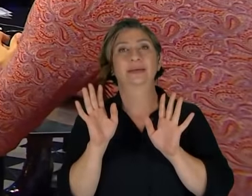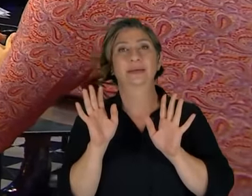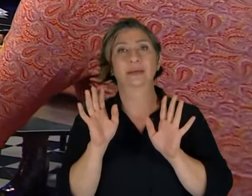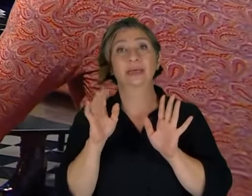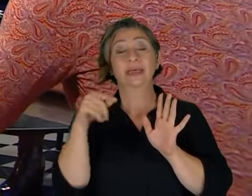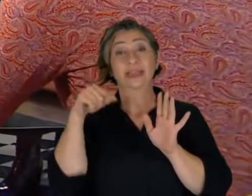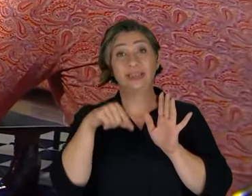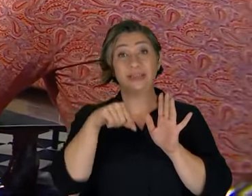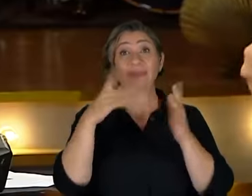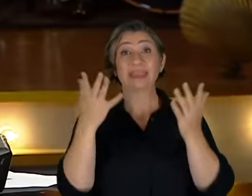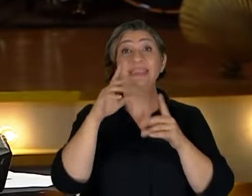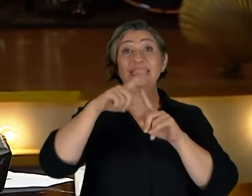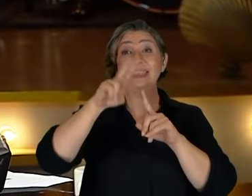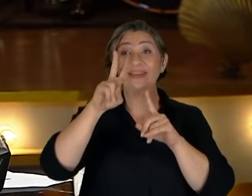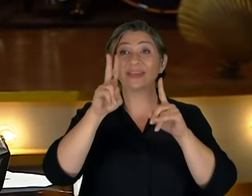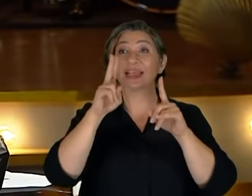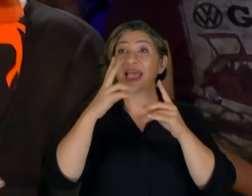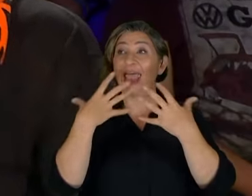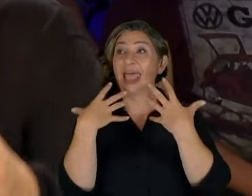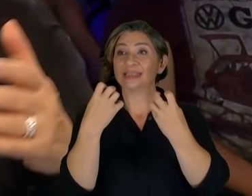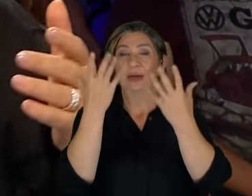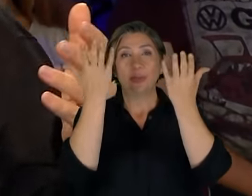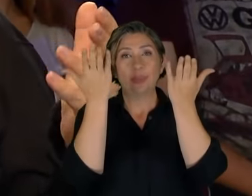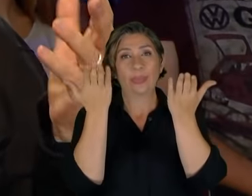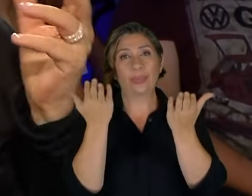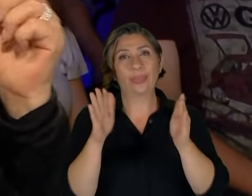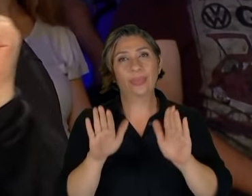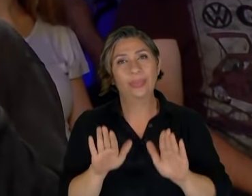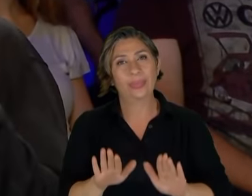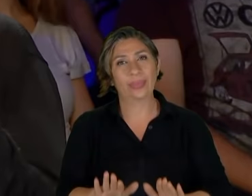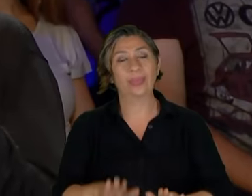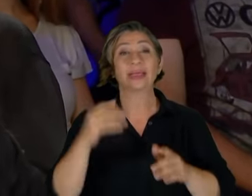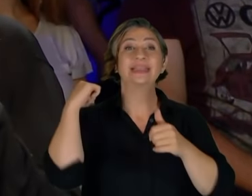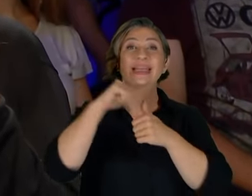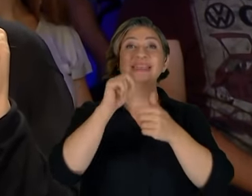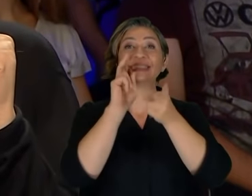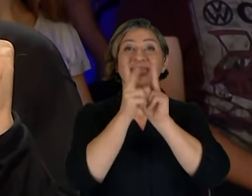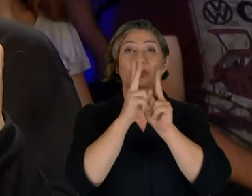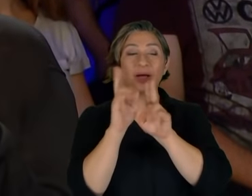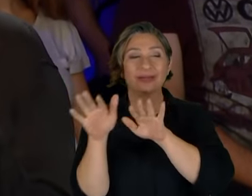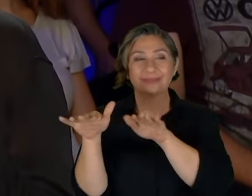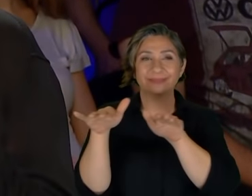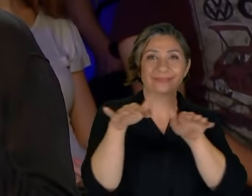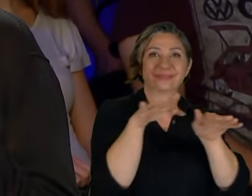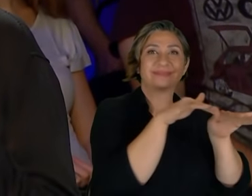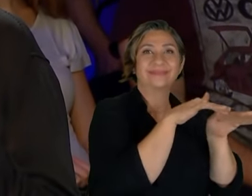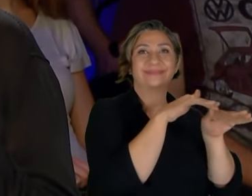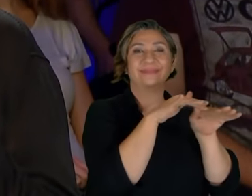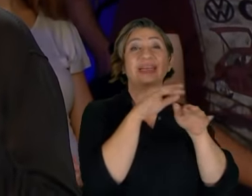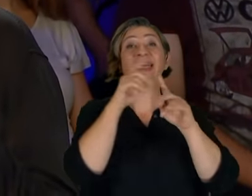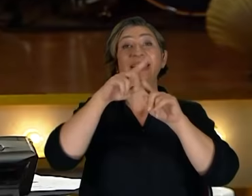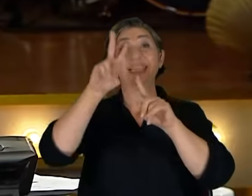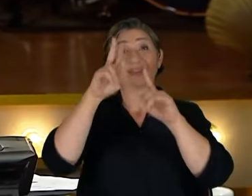Evet. Şimdi zaten yine televizyon etkisini kaybetti. Tekrardan insanlar tiyatroya, sinemaya, sosyal yaşama döndüler. Evet, televizyon